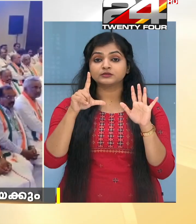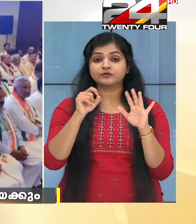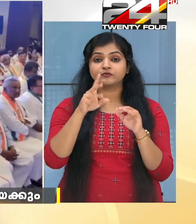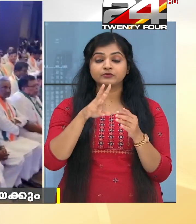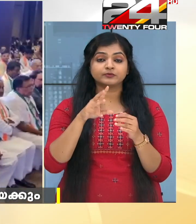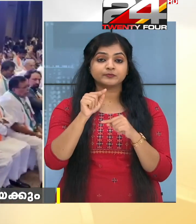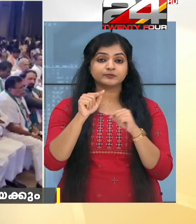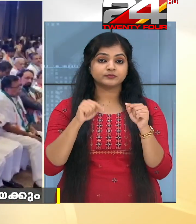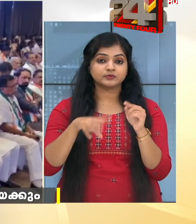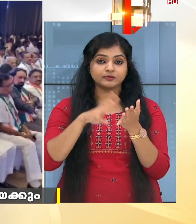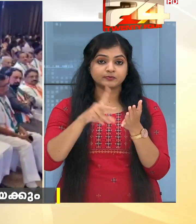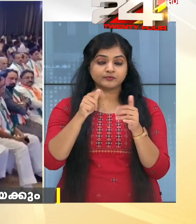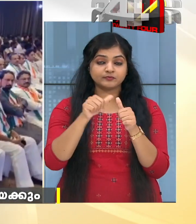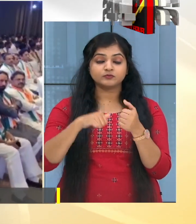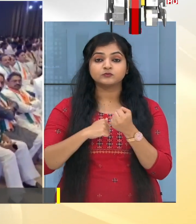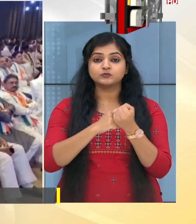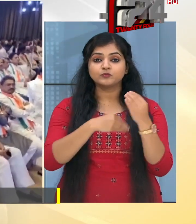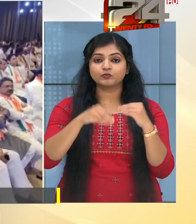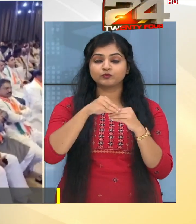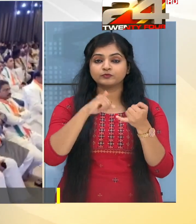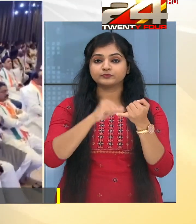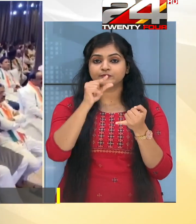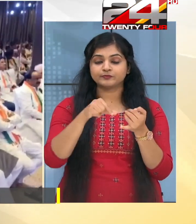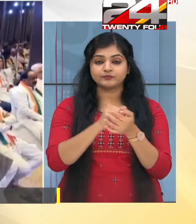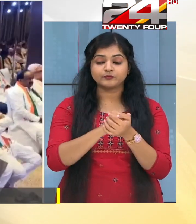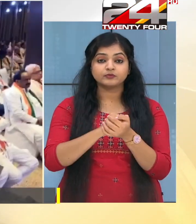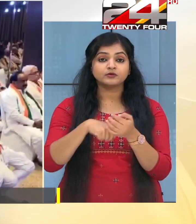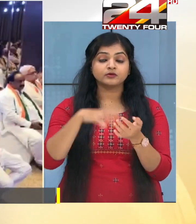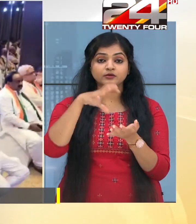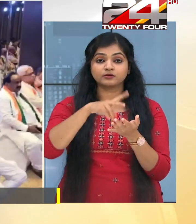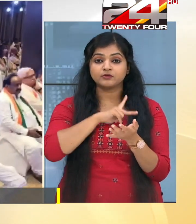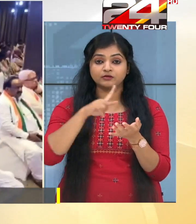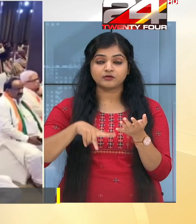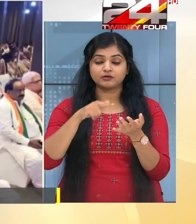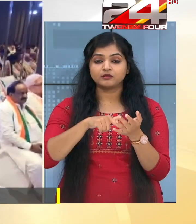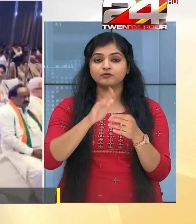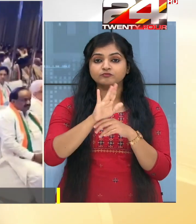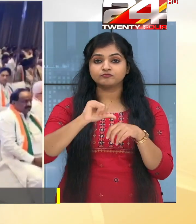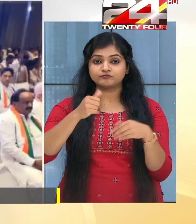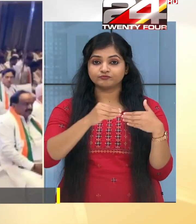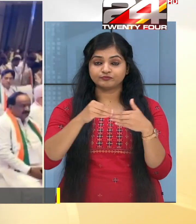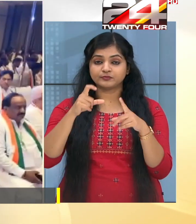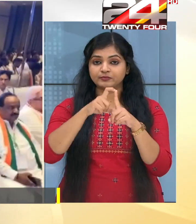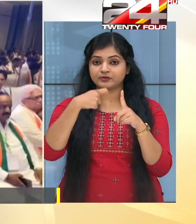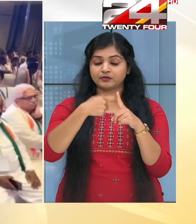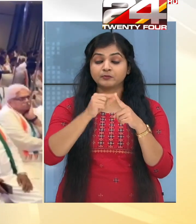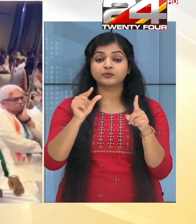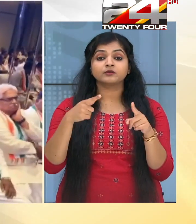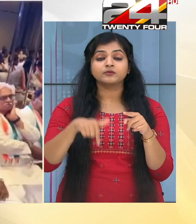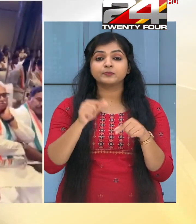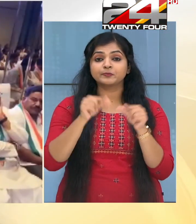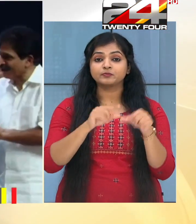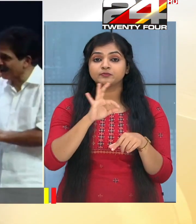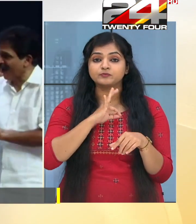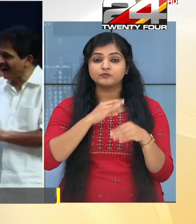പിന്തുണച്ചത് സിദ്ധരാമയ്യയാണ്. സംസ്ഥാനത്തെ കോൺഗ്രസിന്റെ വിജയശില്പി എന്നാണ് ഡി കെ യെ വിശേഷിപ്പിക്കുന്നതെങ്കിലും ജനകീയൻ എന്നത് സിദ്ധരാമയ്യക്ക്